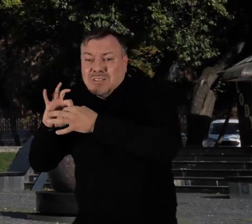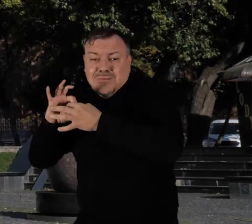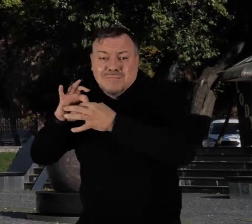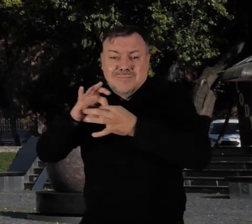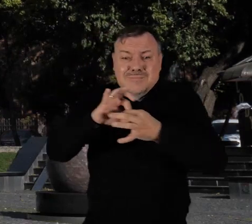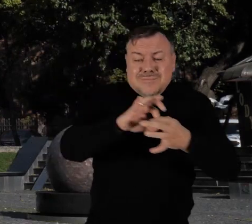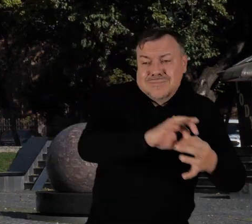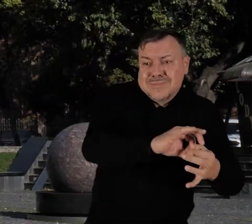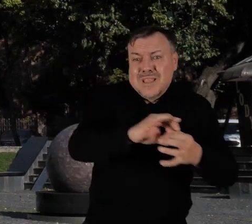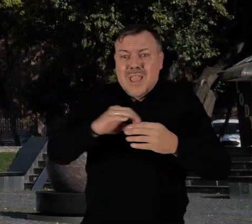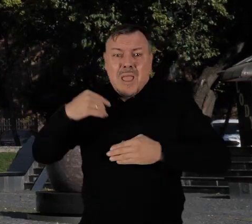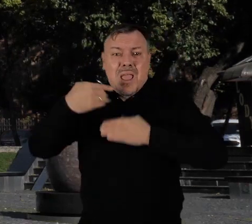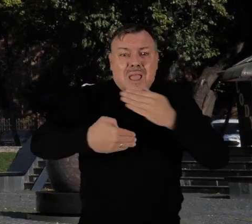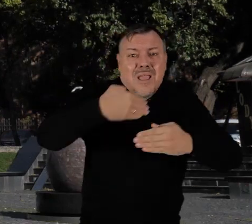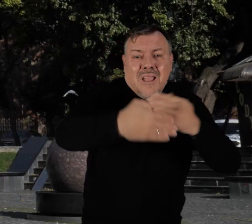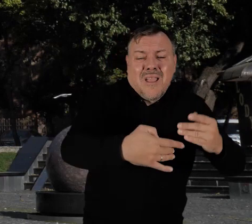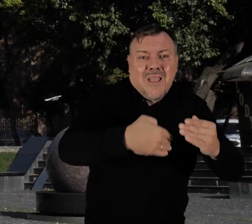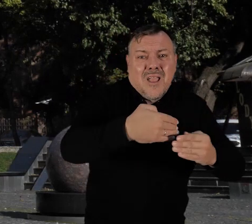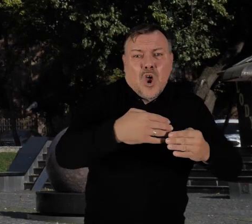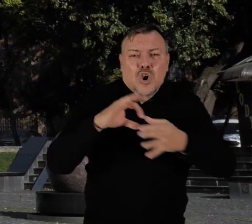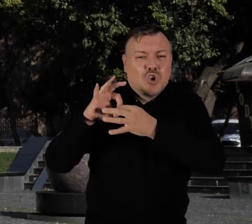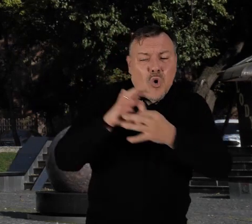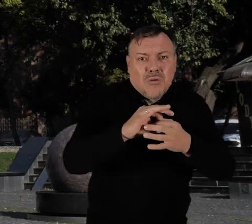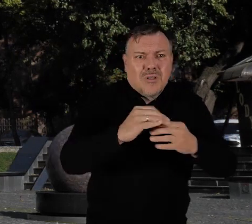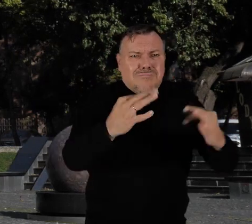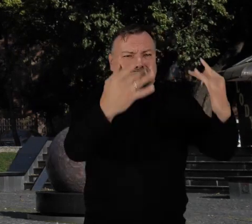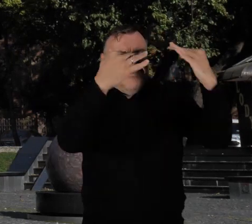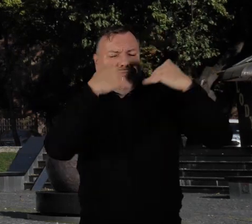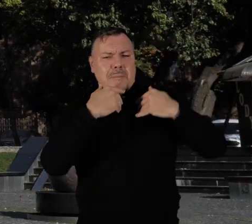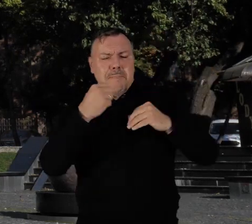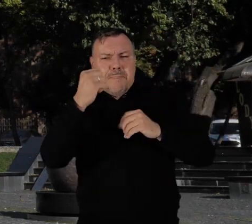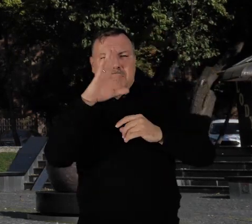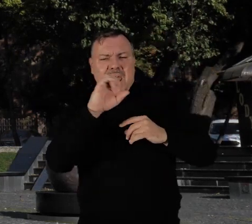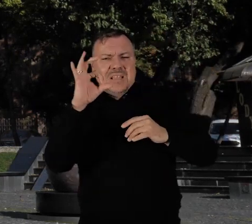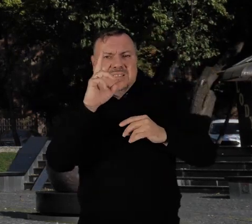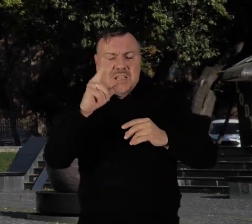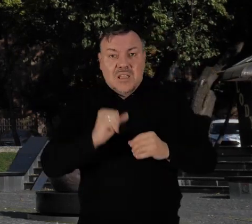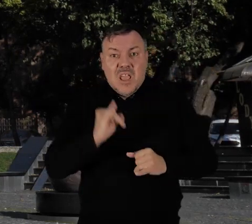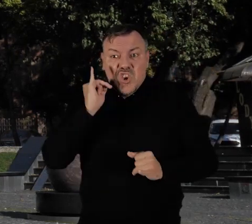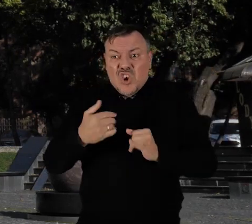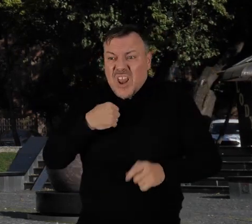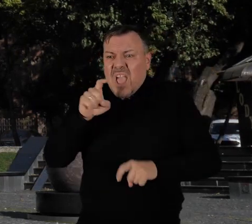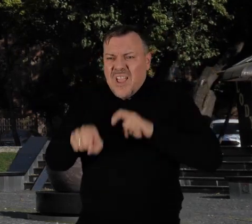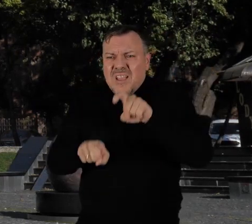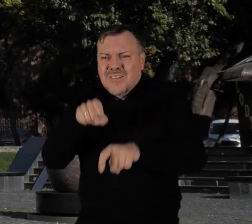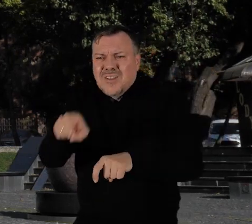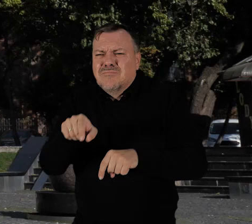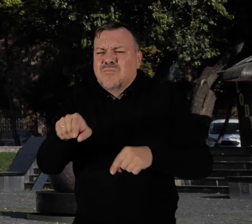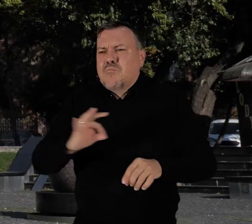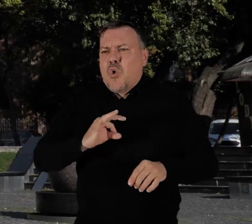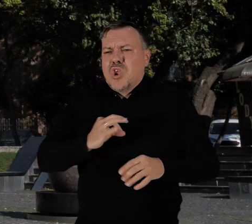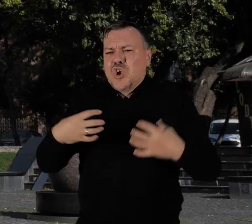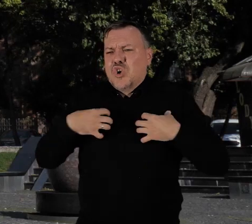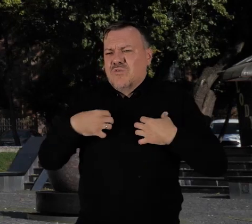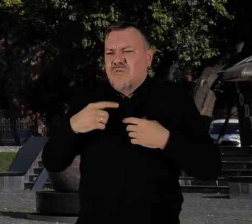wielu ludzi, winno mnie przenikać jej blaskiem. Jeżeli dążenie do niej uznałem za swoje życiowe powołanie, to fakt ten